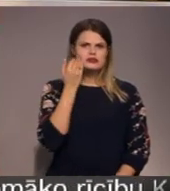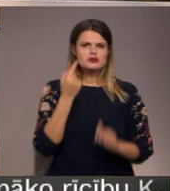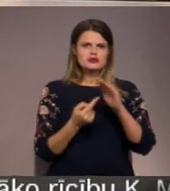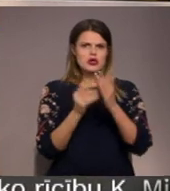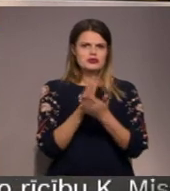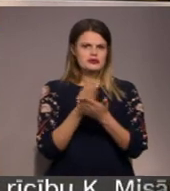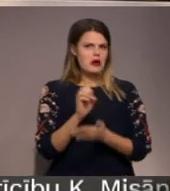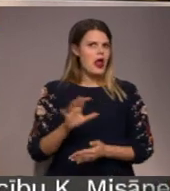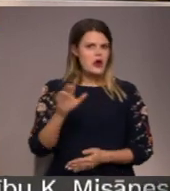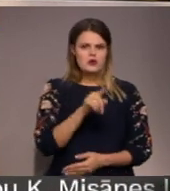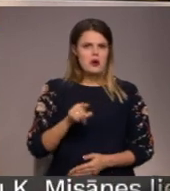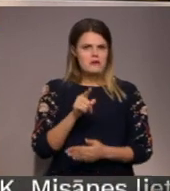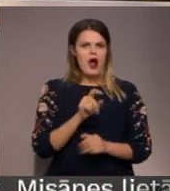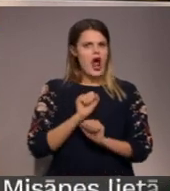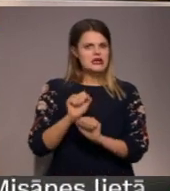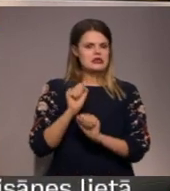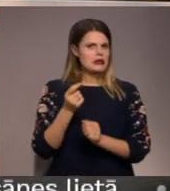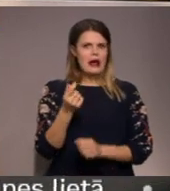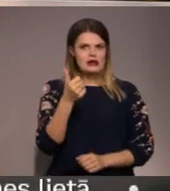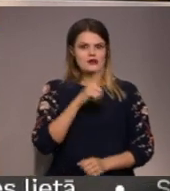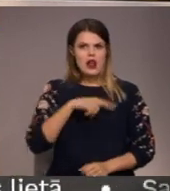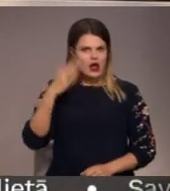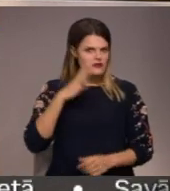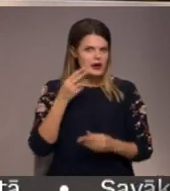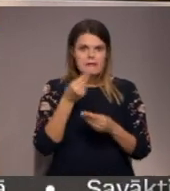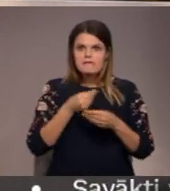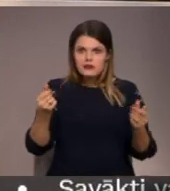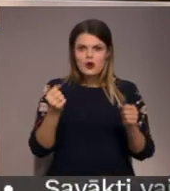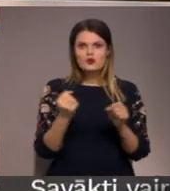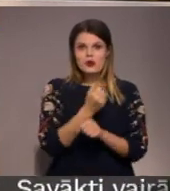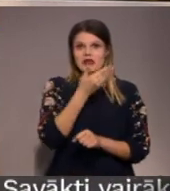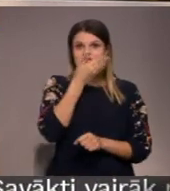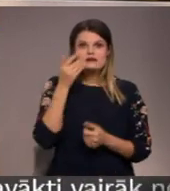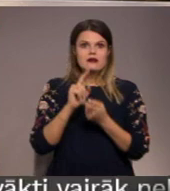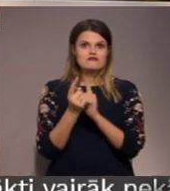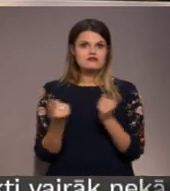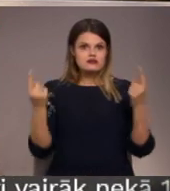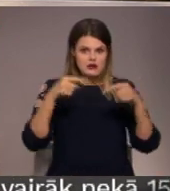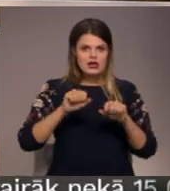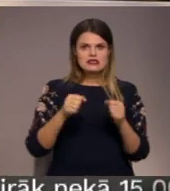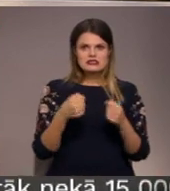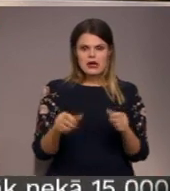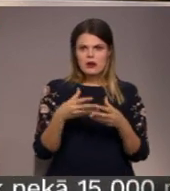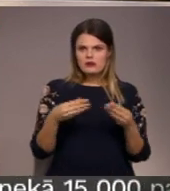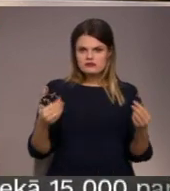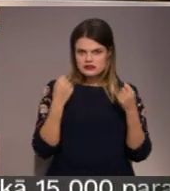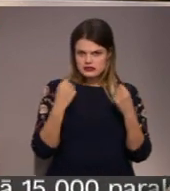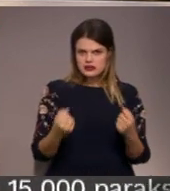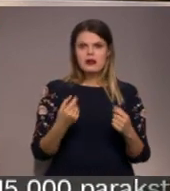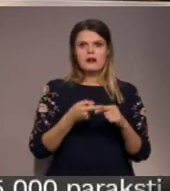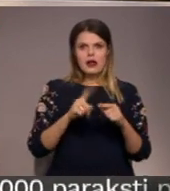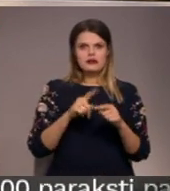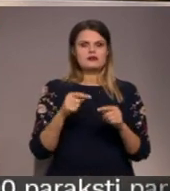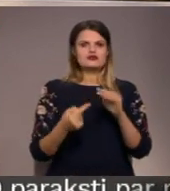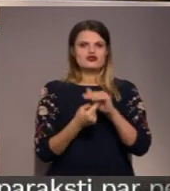aizsargājama sēņu suga, kuru kādreiz Latvijā pat uzskatīja par izzudušu. Tomēr arvien siltāki laikapstākļi un ziemas ar atkušņiem veicina šīs